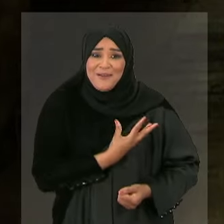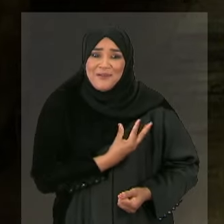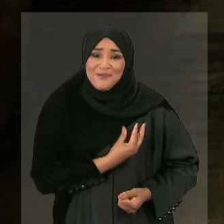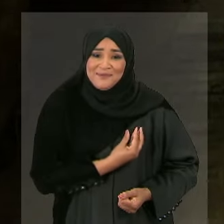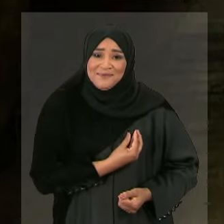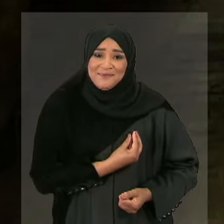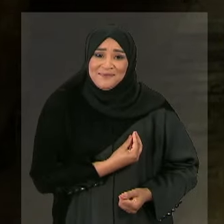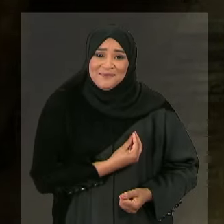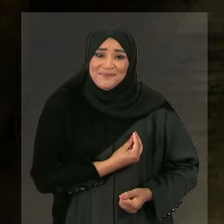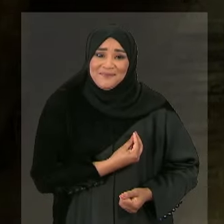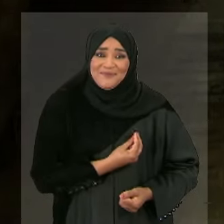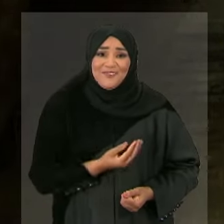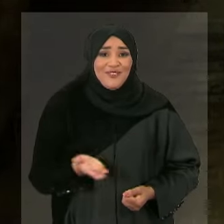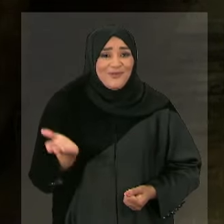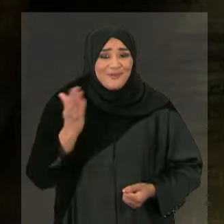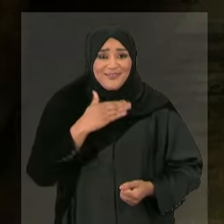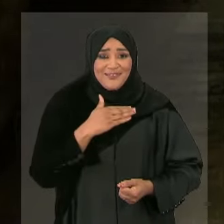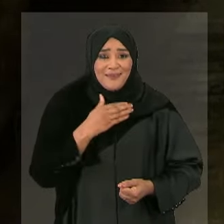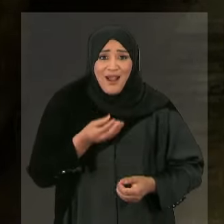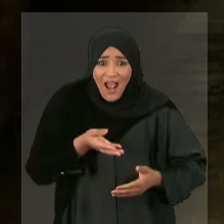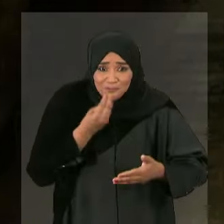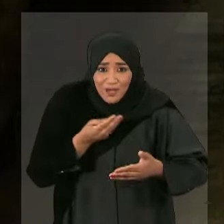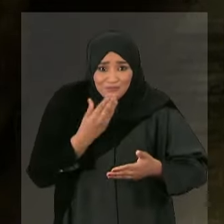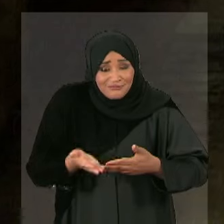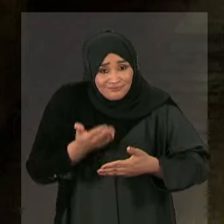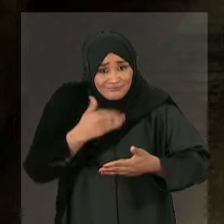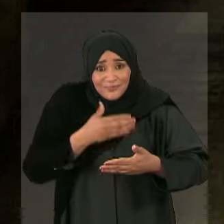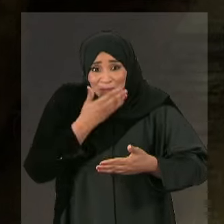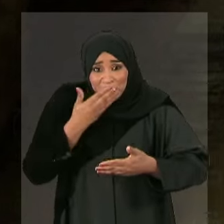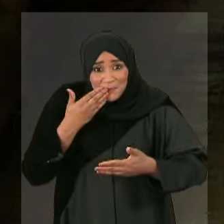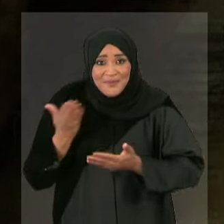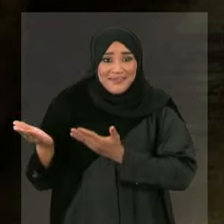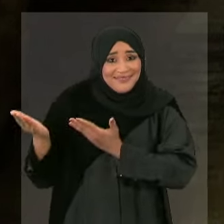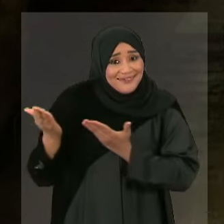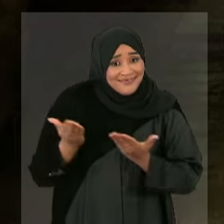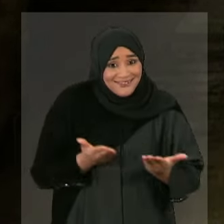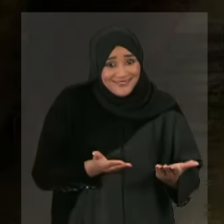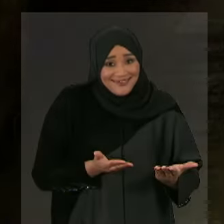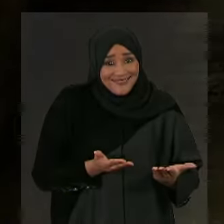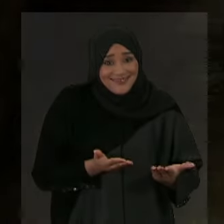كوموا على سحوركم، رمضان جاي يزوركم.